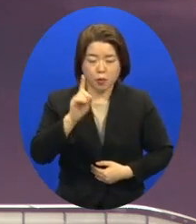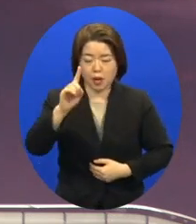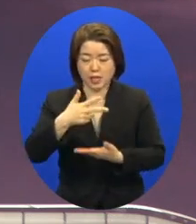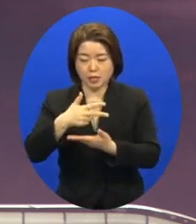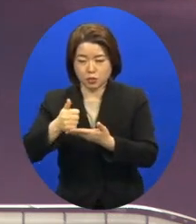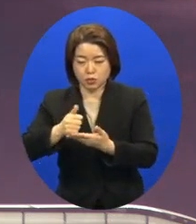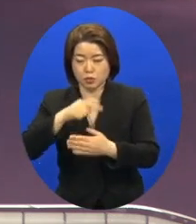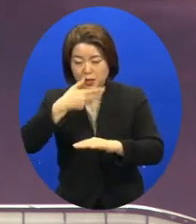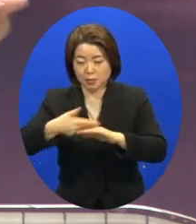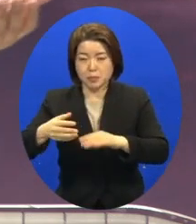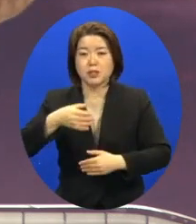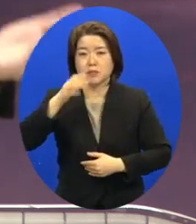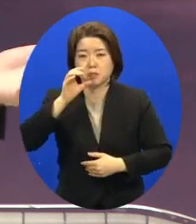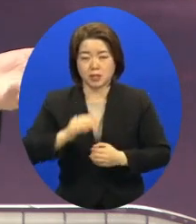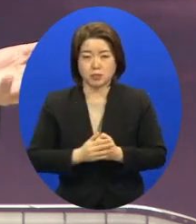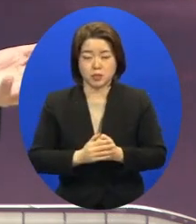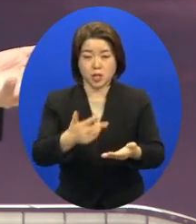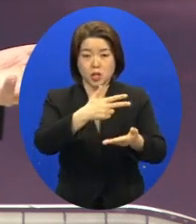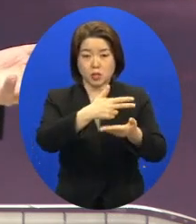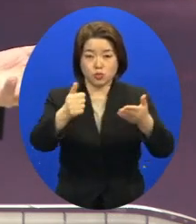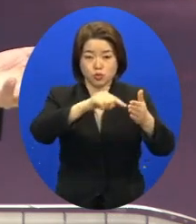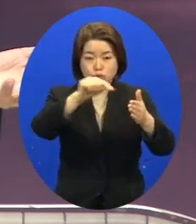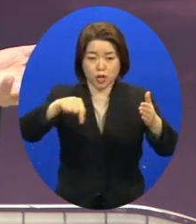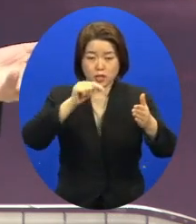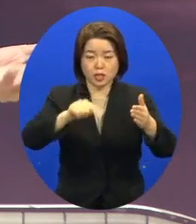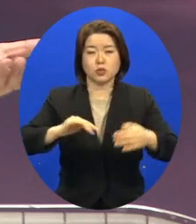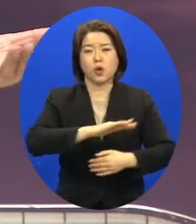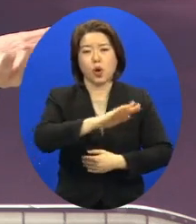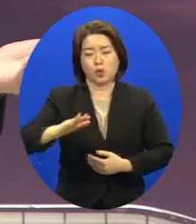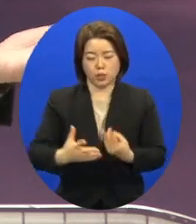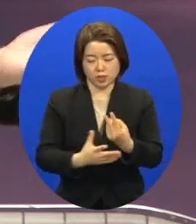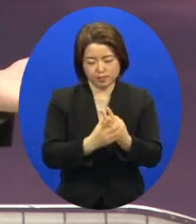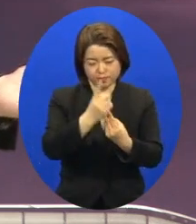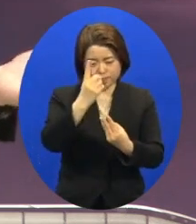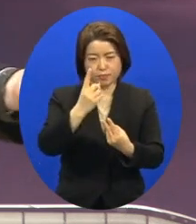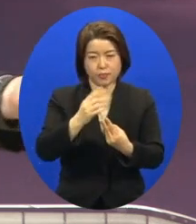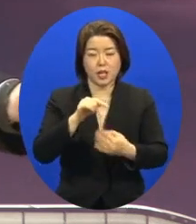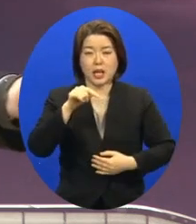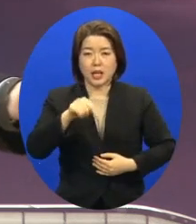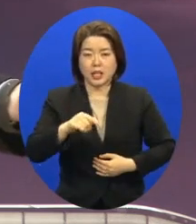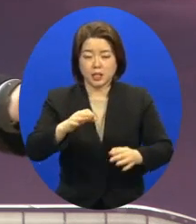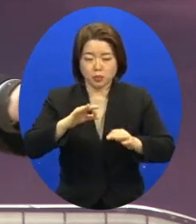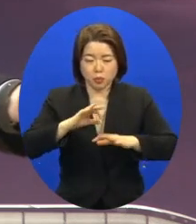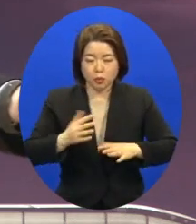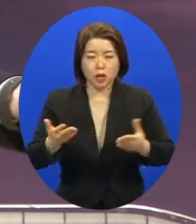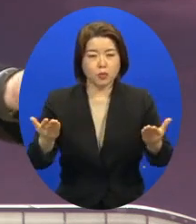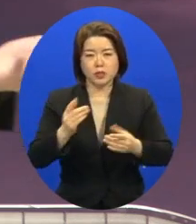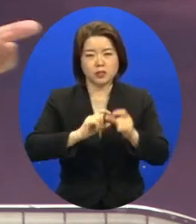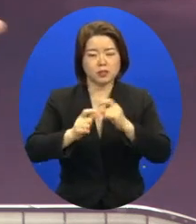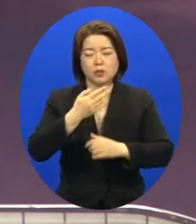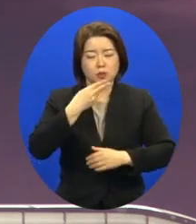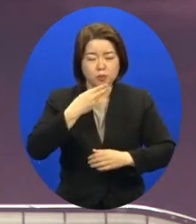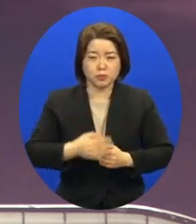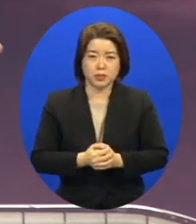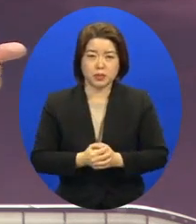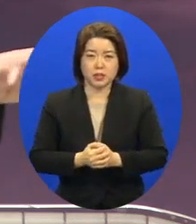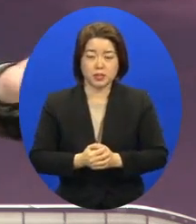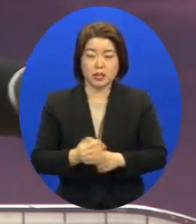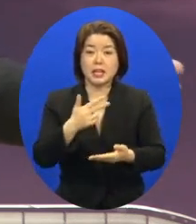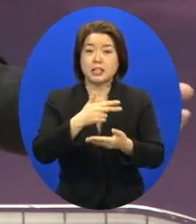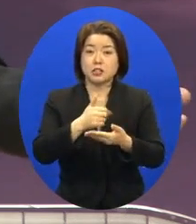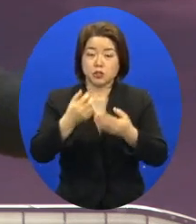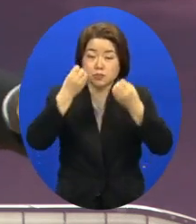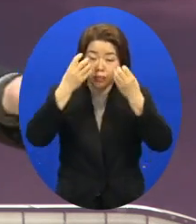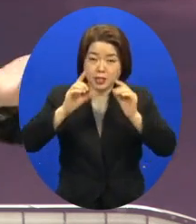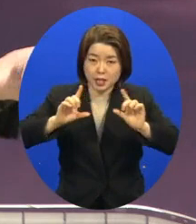마신 주 안에서 우리는 하나입니다. 이보다 더 놀라운 일이 또 어디 있겠습니까? 주님,